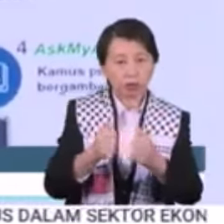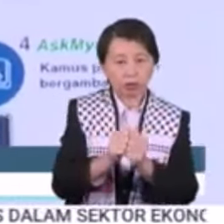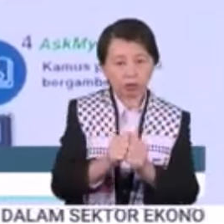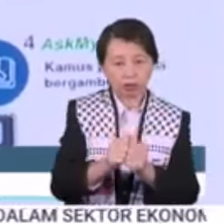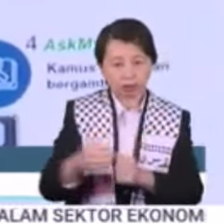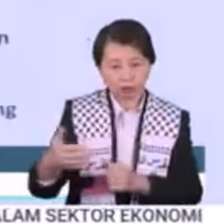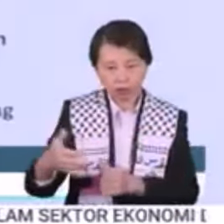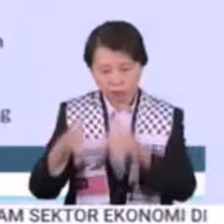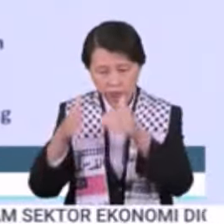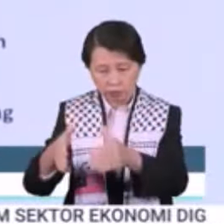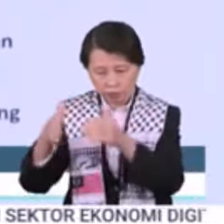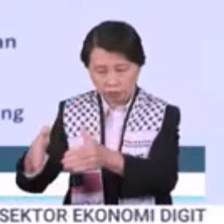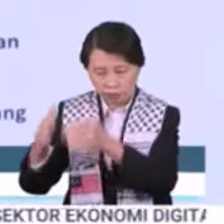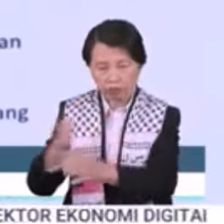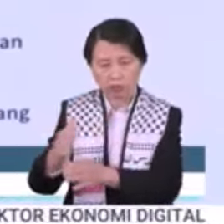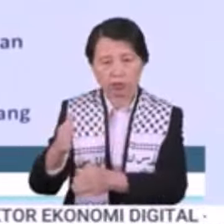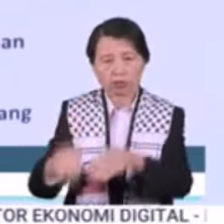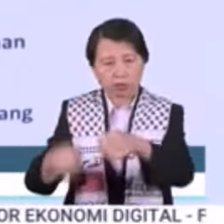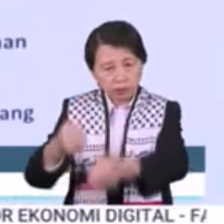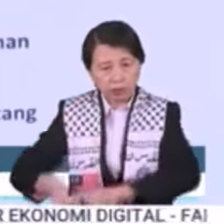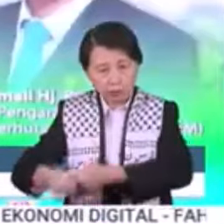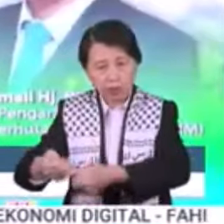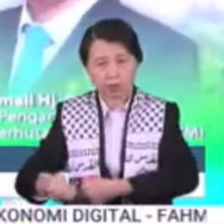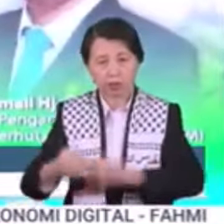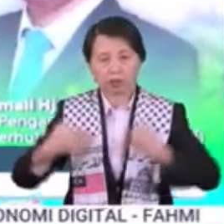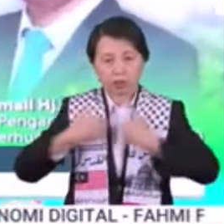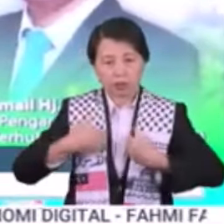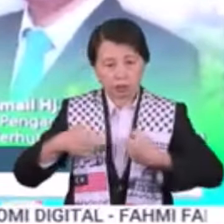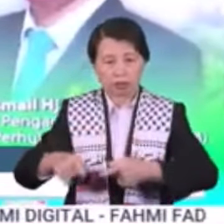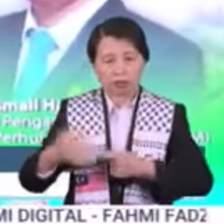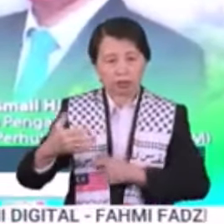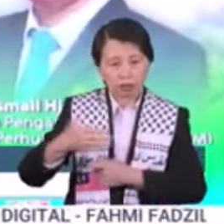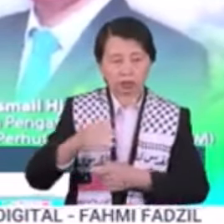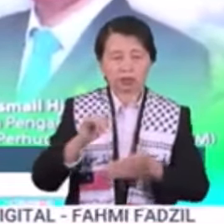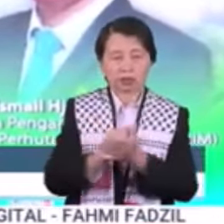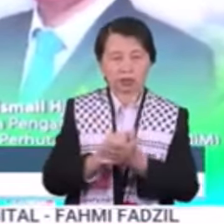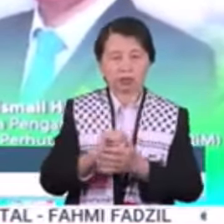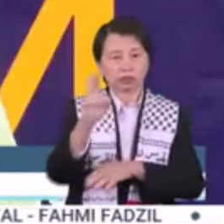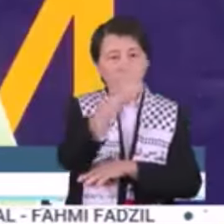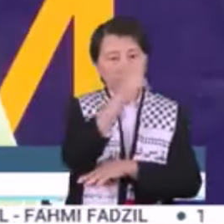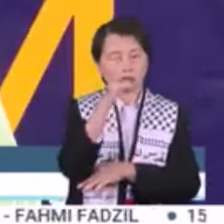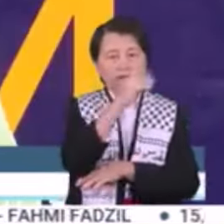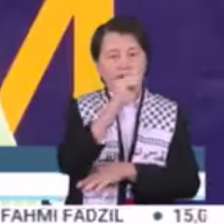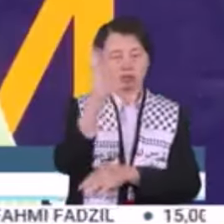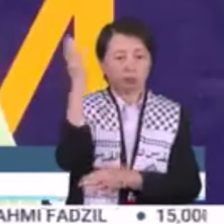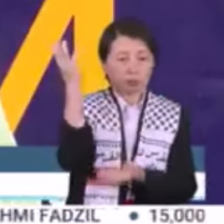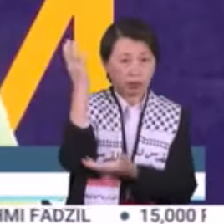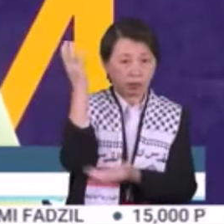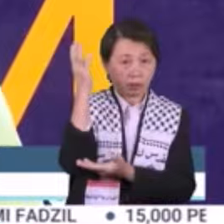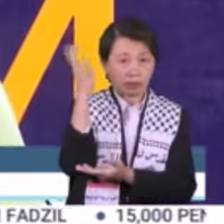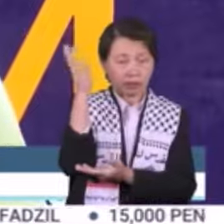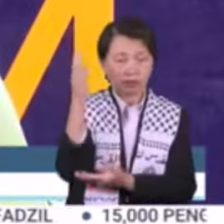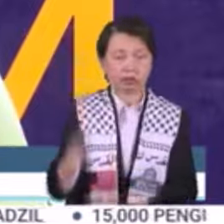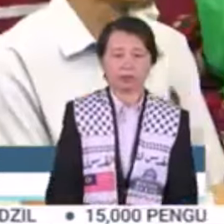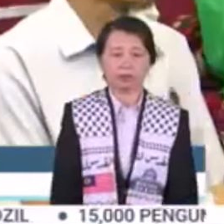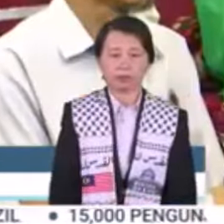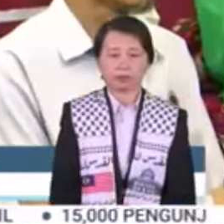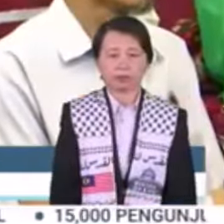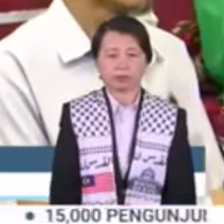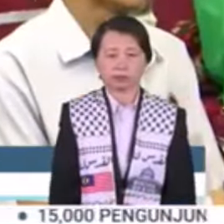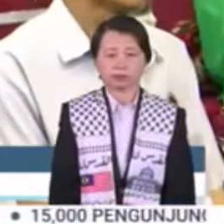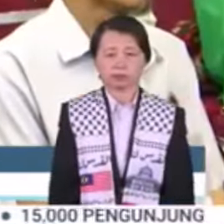penekanan kepada subsektor tanaman ternakan perikanan serta perhutanan dan pembalakan